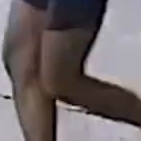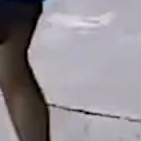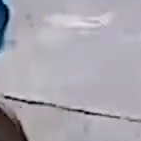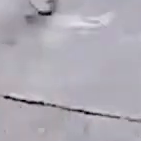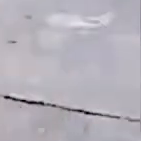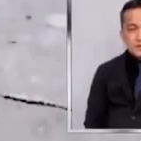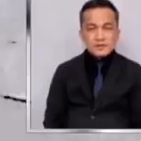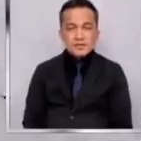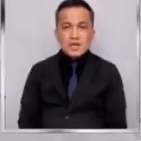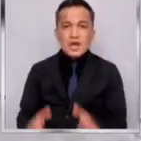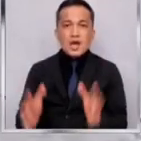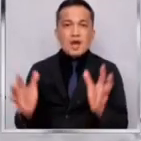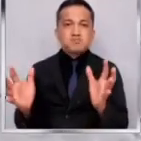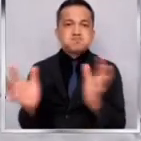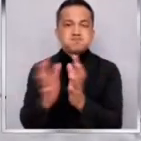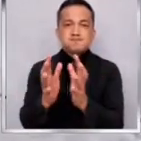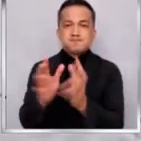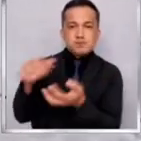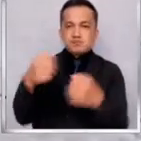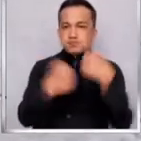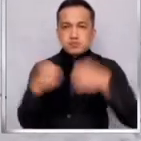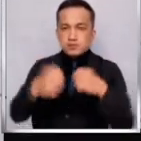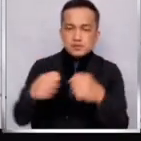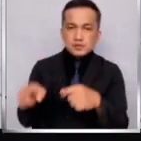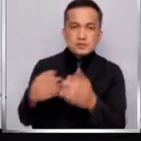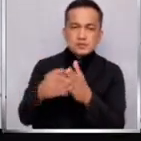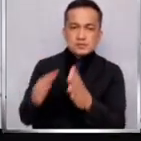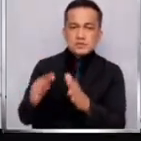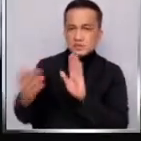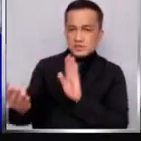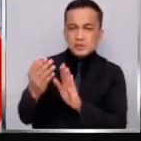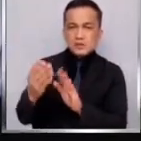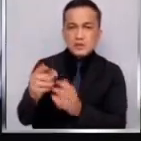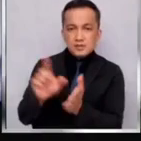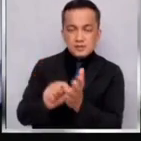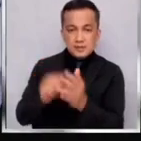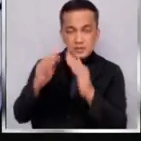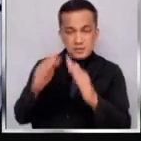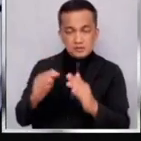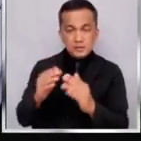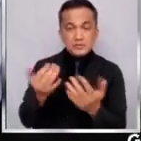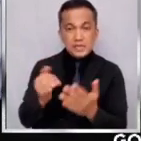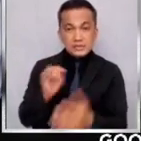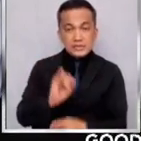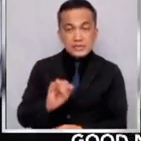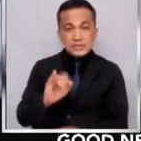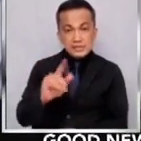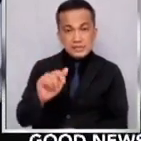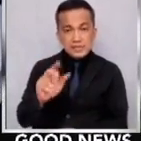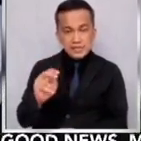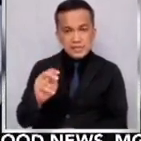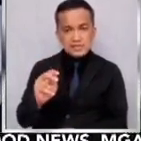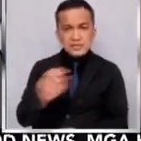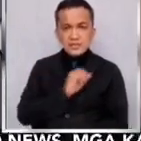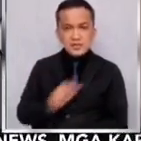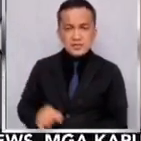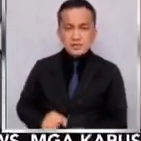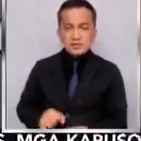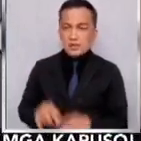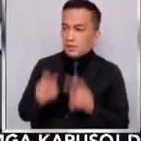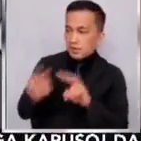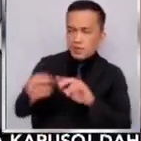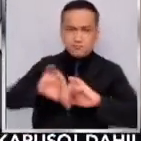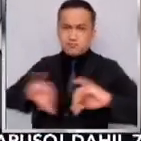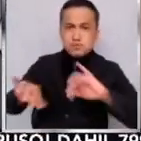Rambolyan ng mga estudyante sa harap ng isang publishing house sa Ilagan City sa Isabela. Hindi magkamayaw sa pag-awat ang mga nakakita. Ang